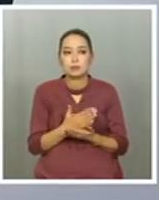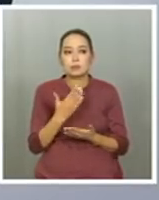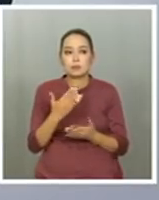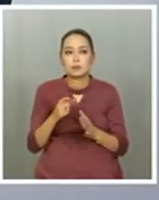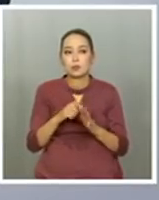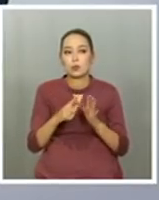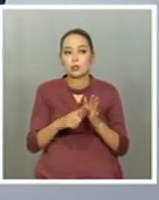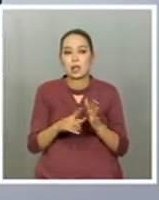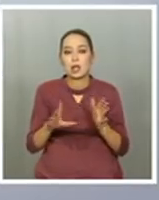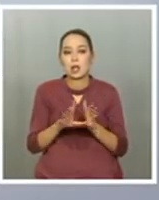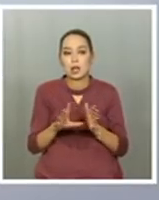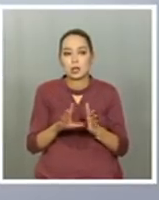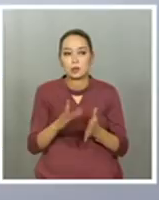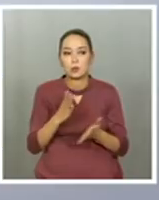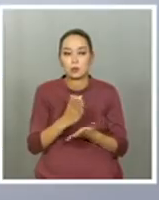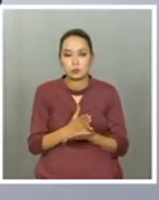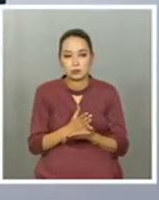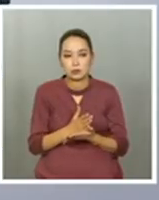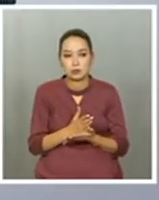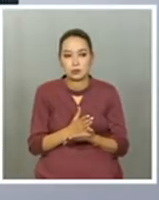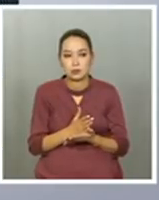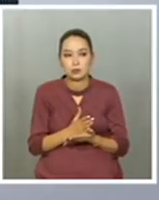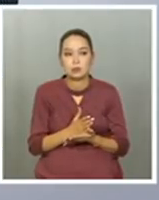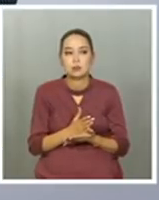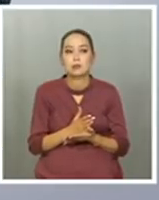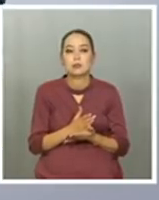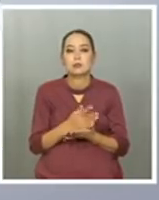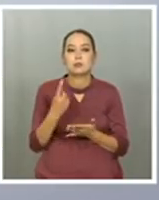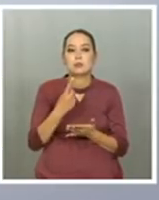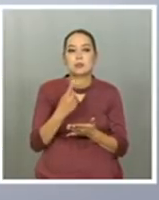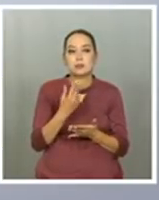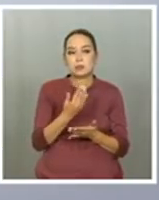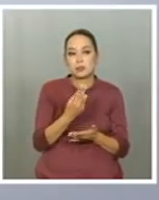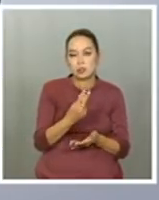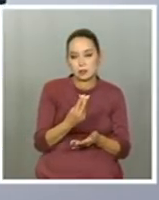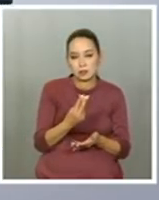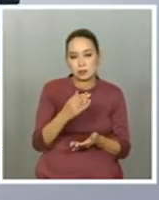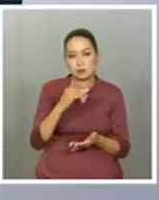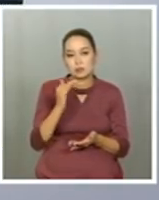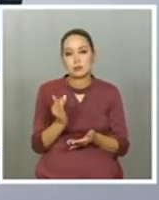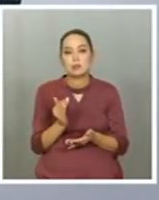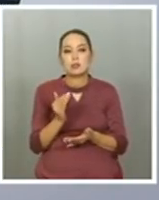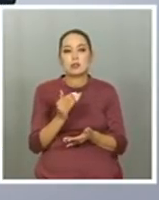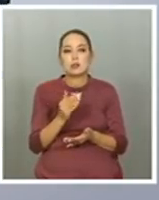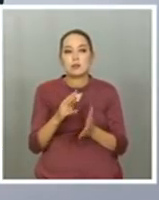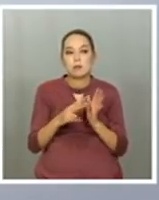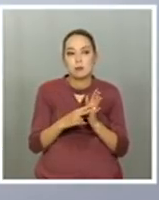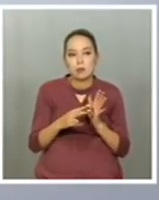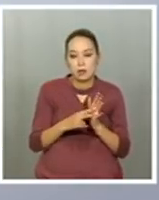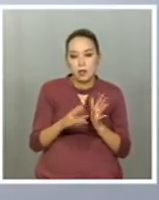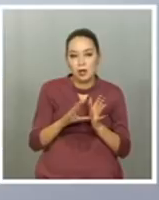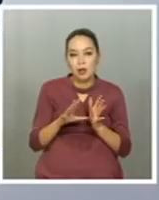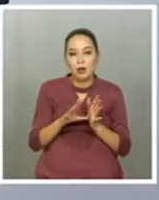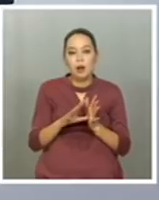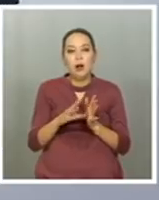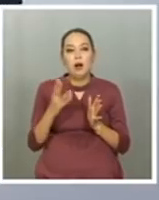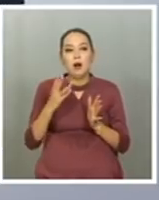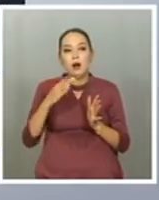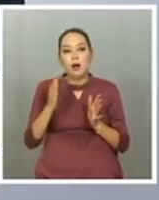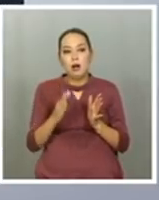электроны болады. 1-ші қабатта 2 электрон, 2-ші қабатта 8 электрон, 3-ші қабатта 7